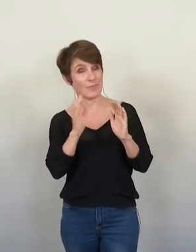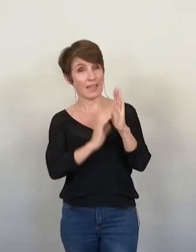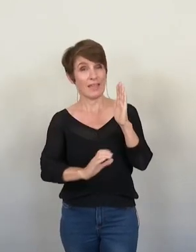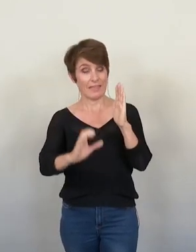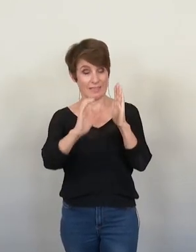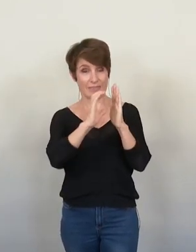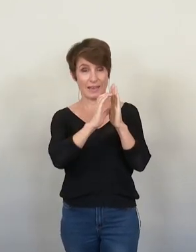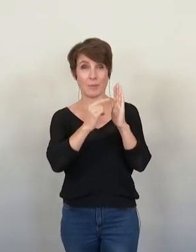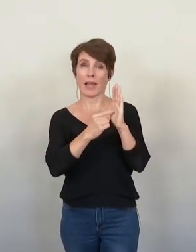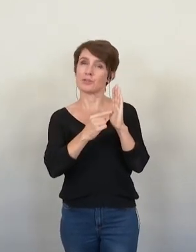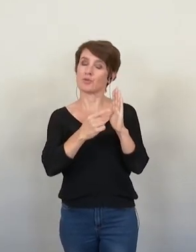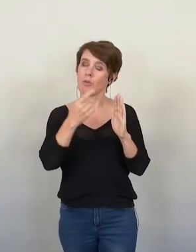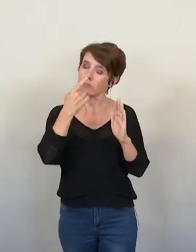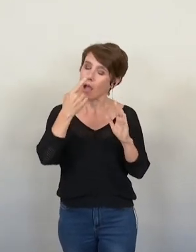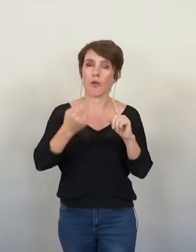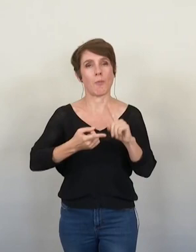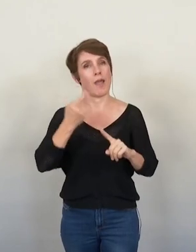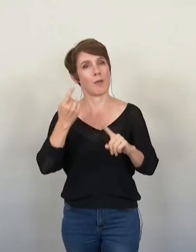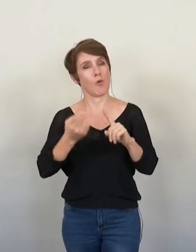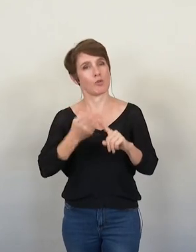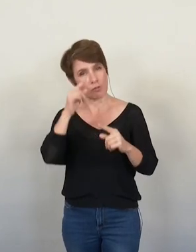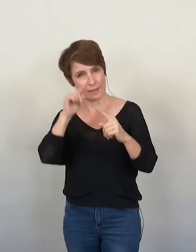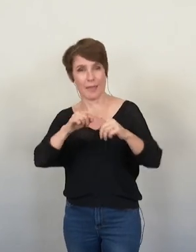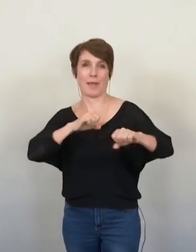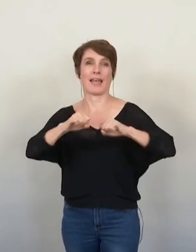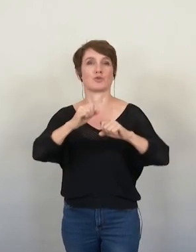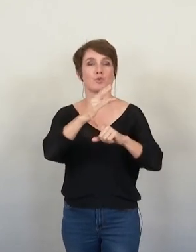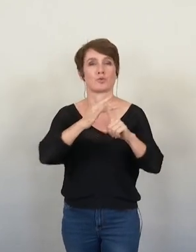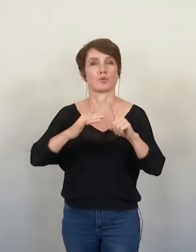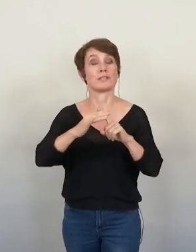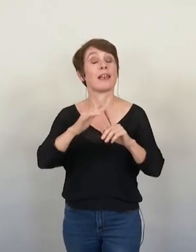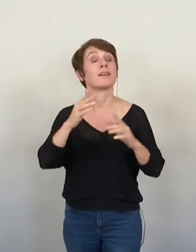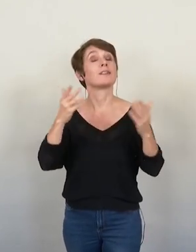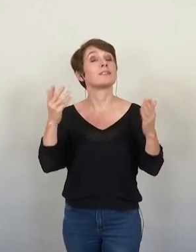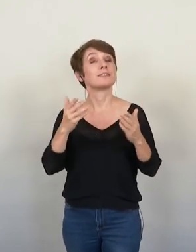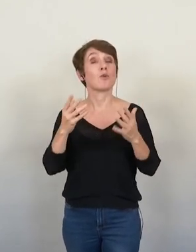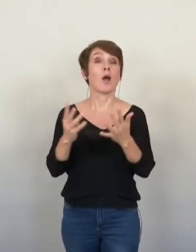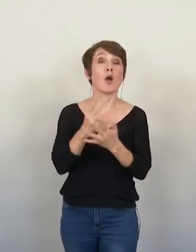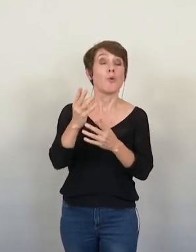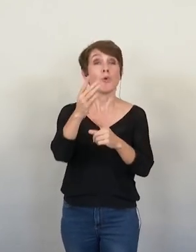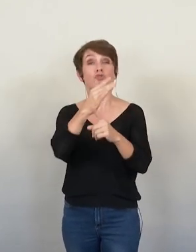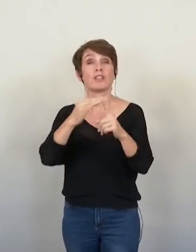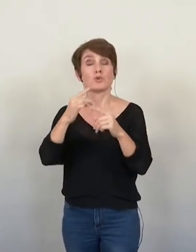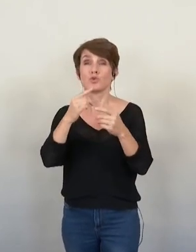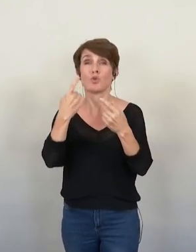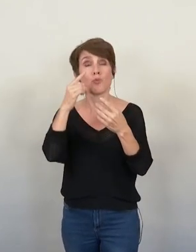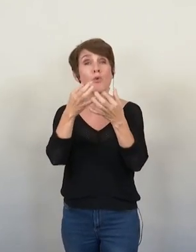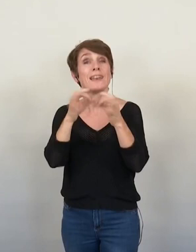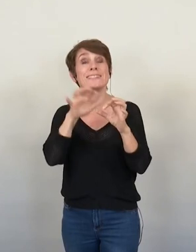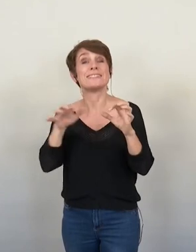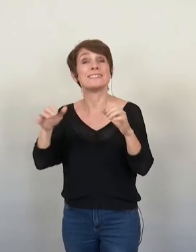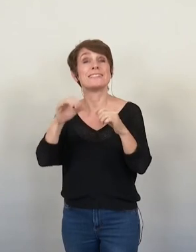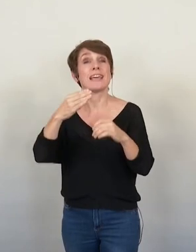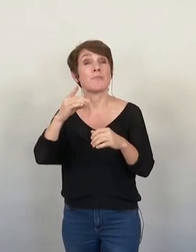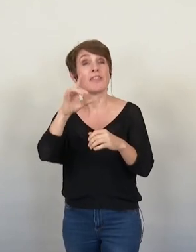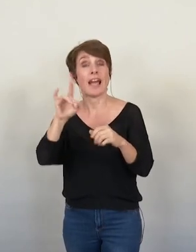nous semble particulièrement importante aujourd'hui dans le champ de l'action sociale puisqu'il s'agit du renouvellement des projets soci si des 10 maisons des habitants et des conventions